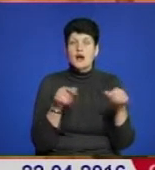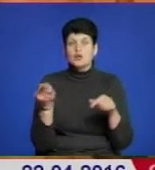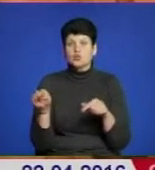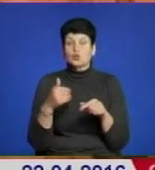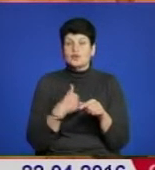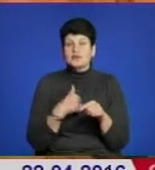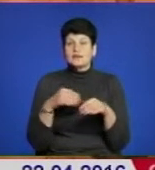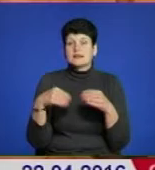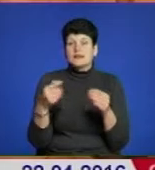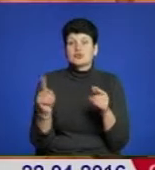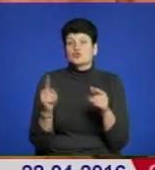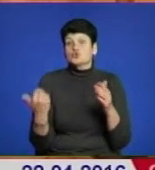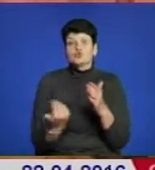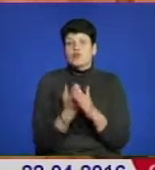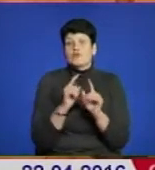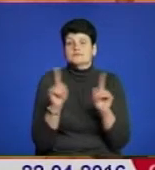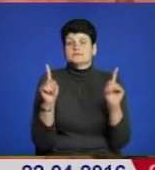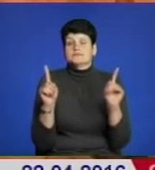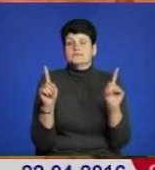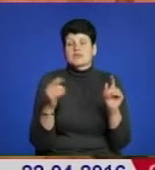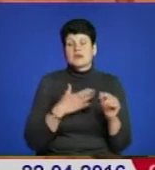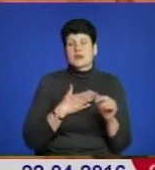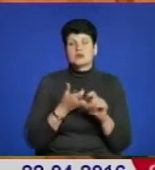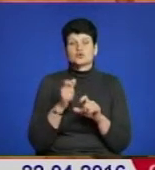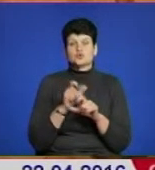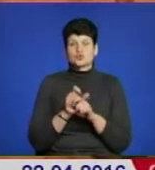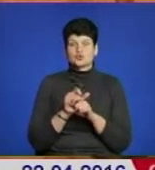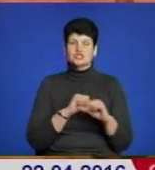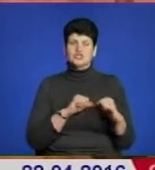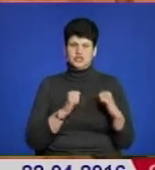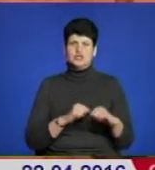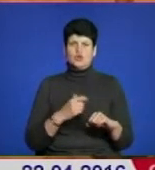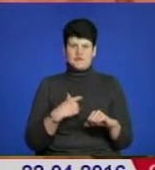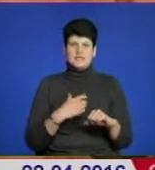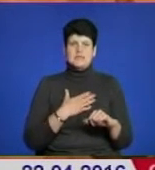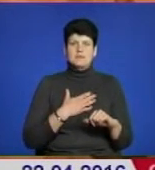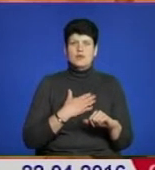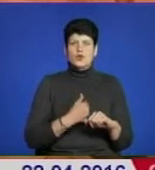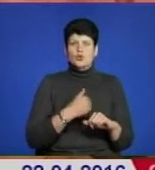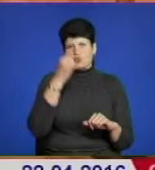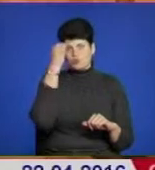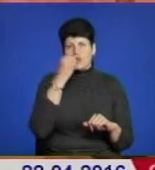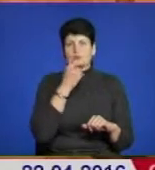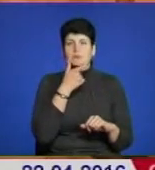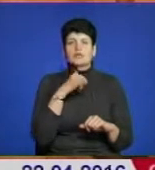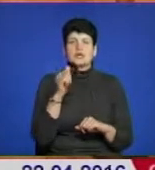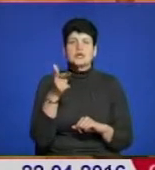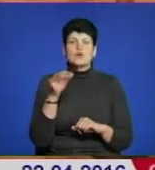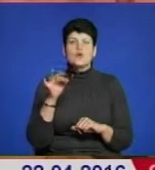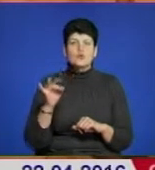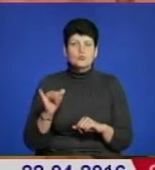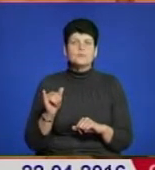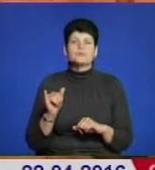щось дати таке нове, надзвичайне. Я дуже щиро від себе хочу дякувати пану Ігору, тому що